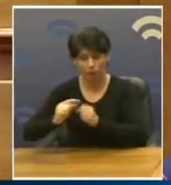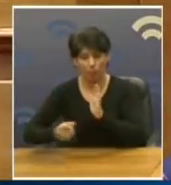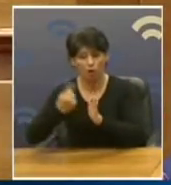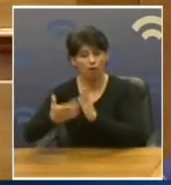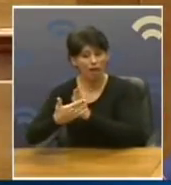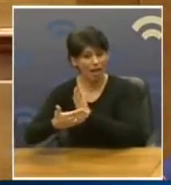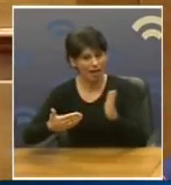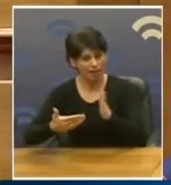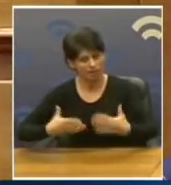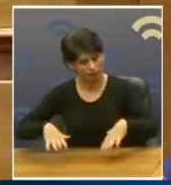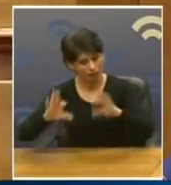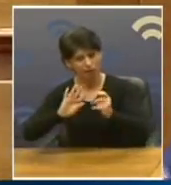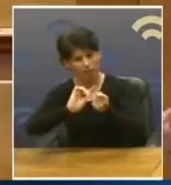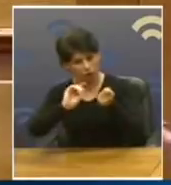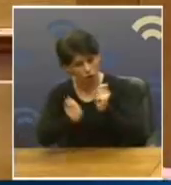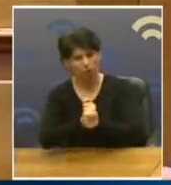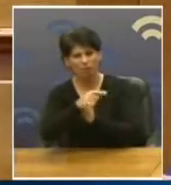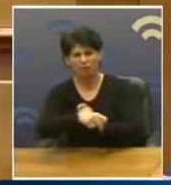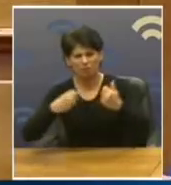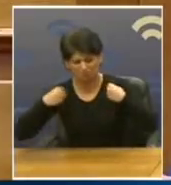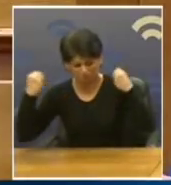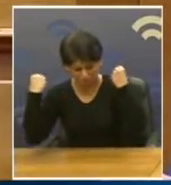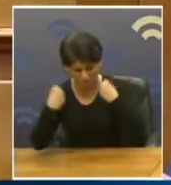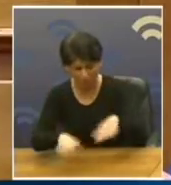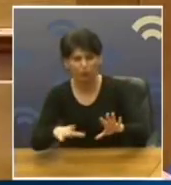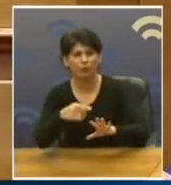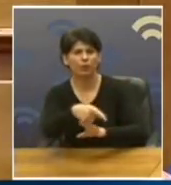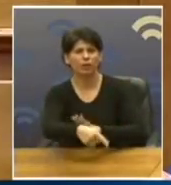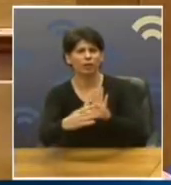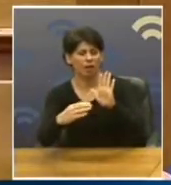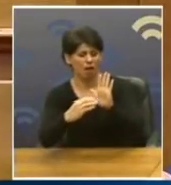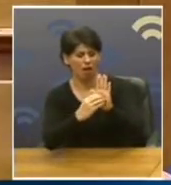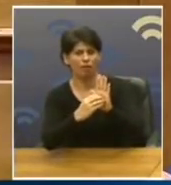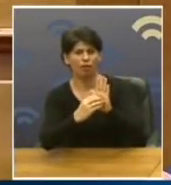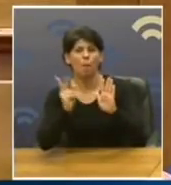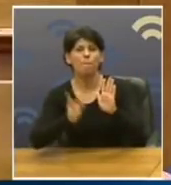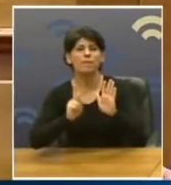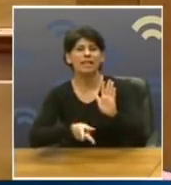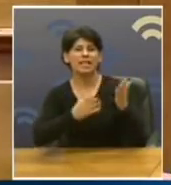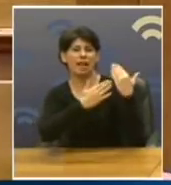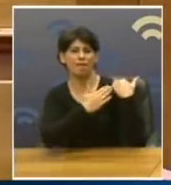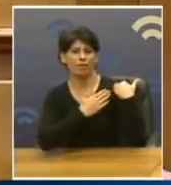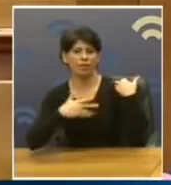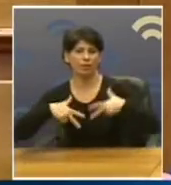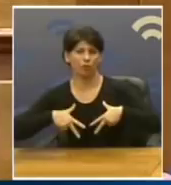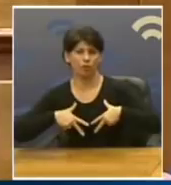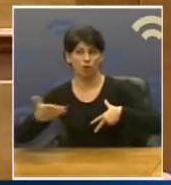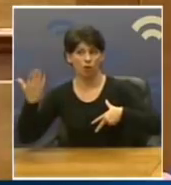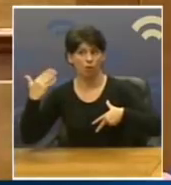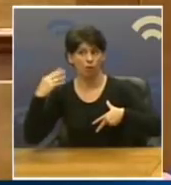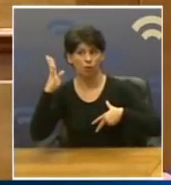η αναθεώρηση του κατάπτυστου αυτού άρθρου για την ποινική ευθύνη των υπουργών. Στα προηγούμενα 40